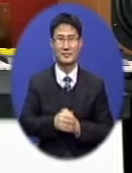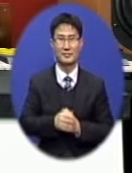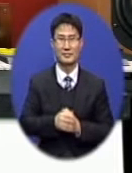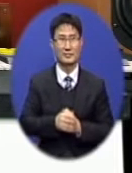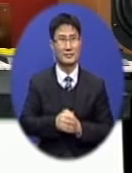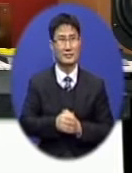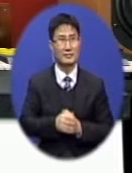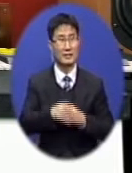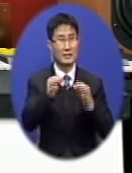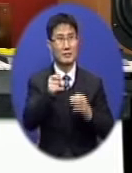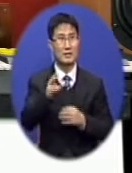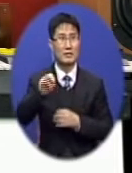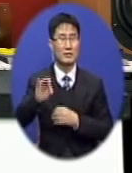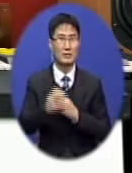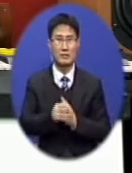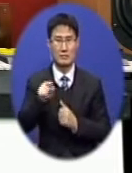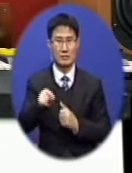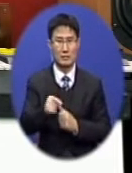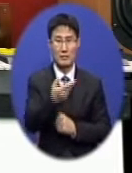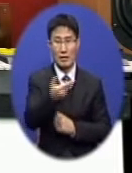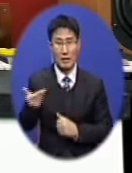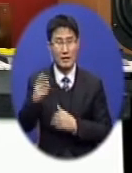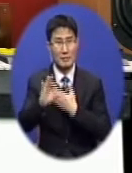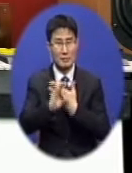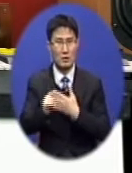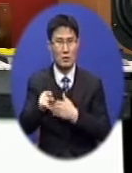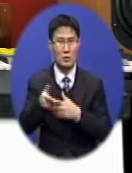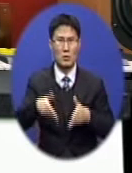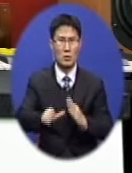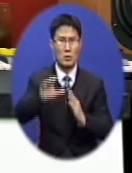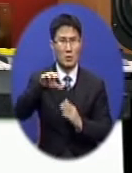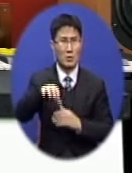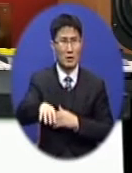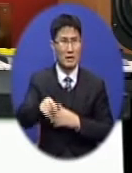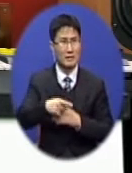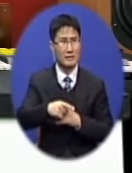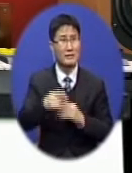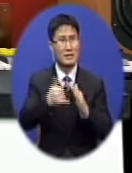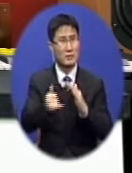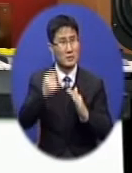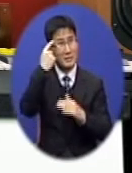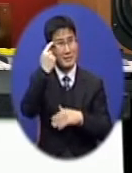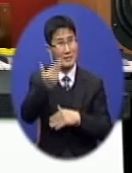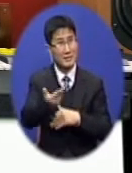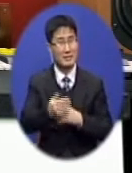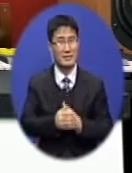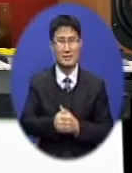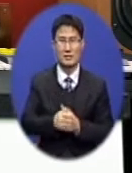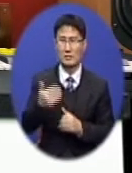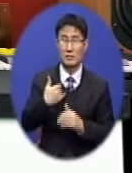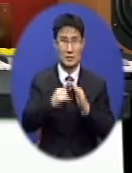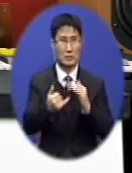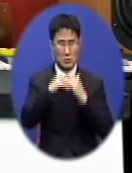우리 김혜영 씨는 또 임진강 그러면 또 생각나는 고향 식구들이 있으세요? 저희 고향, 저희 식구들은